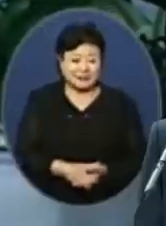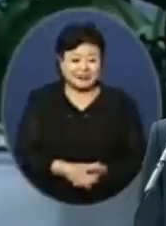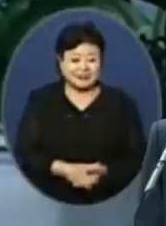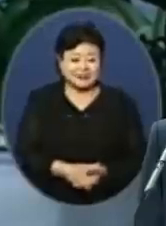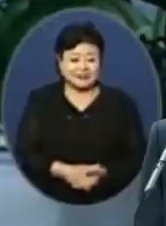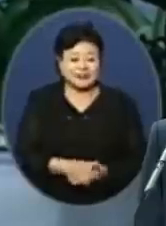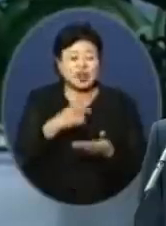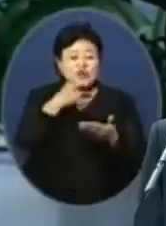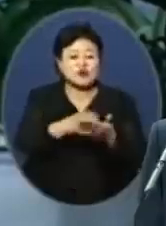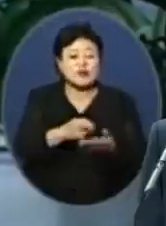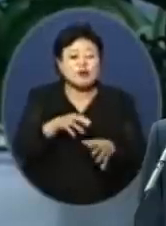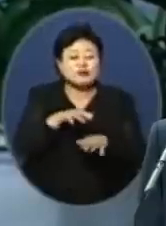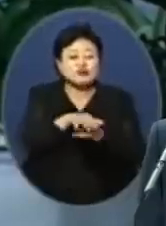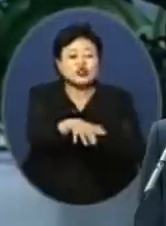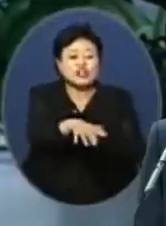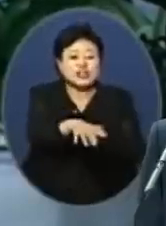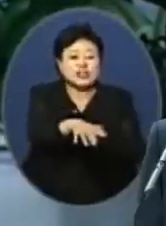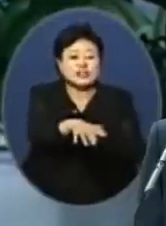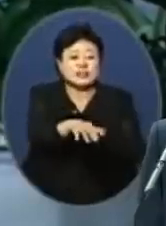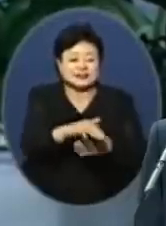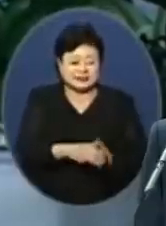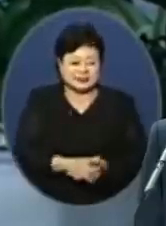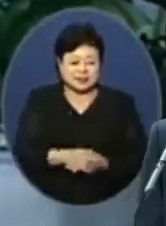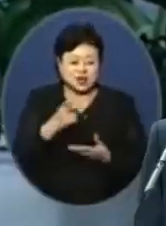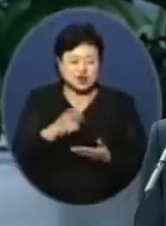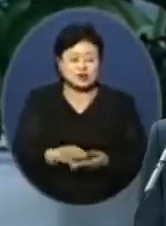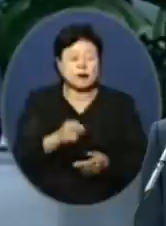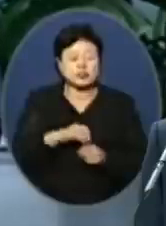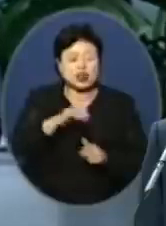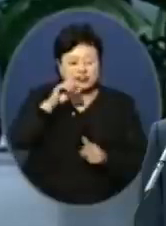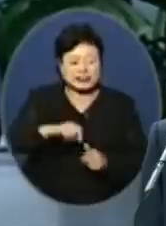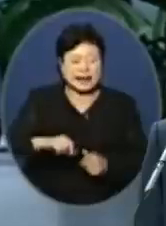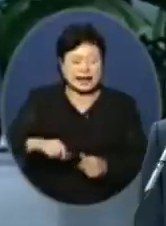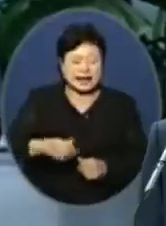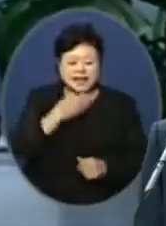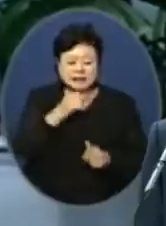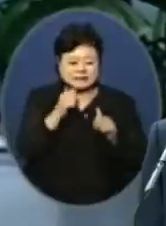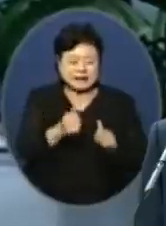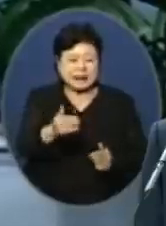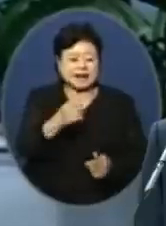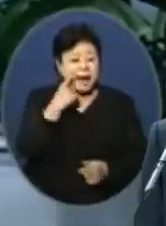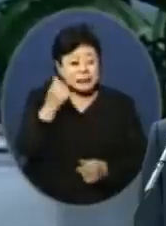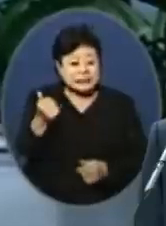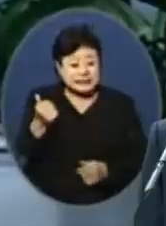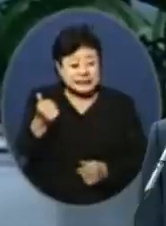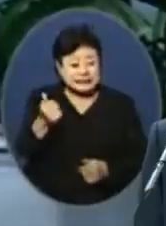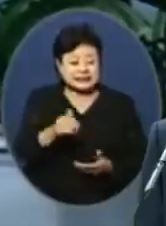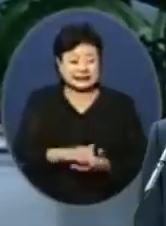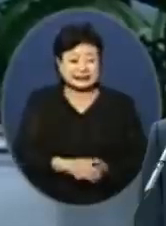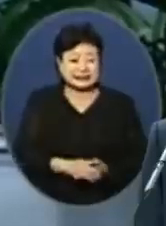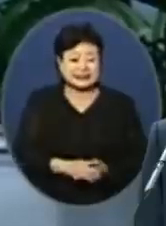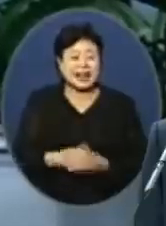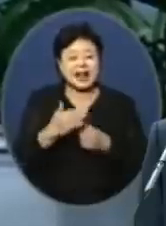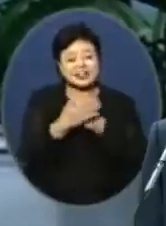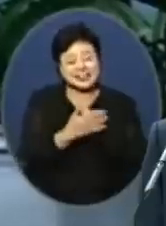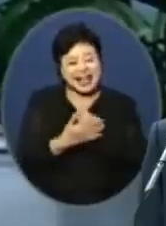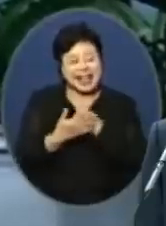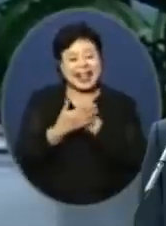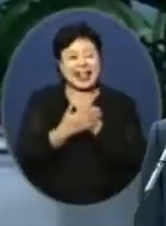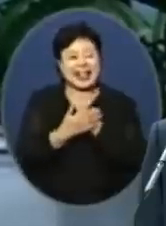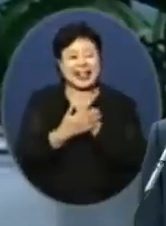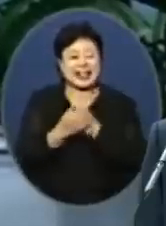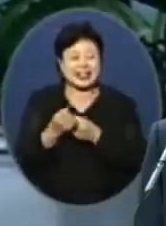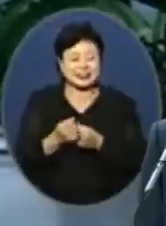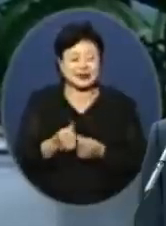이것을 율법주의라고 하는 것입니다. 율법적으로 정지하고 심판하는 것입니다. 아버지는 은혜를